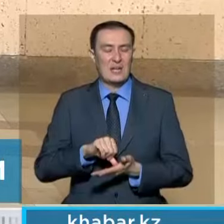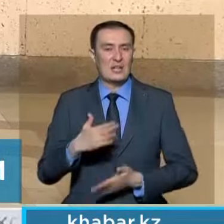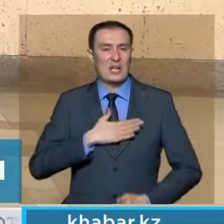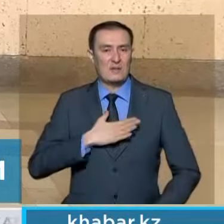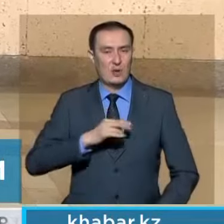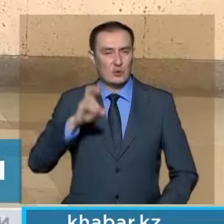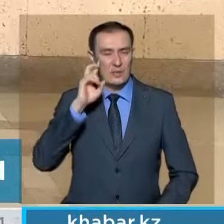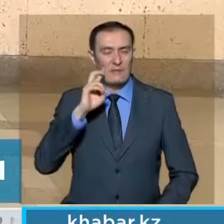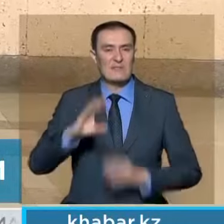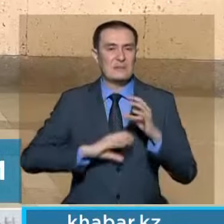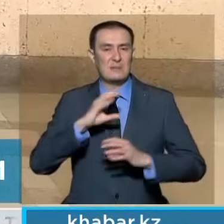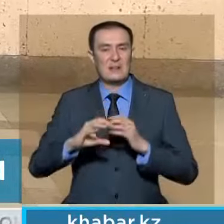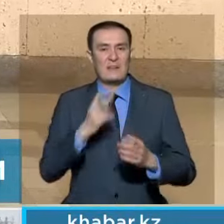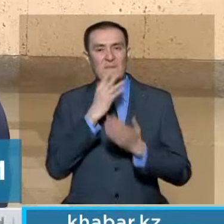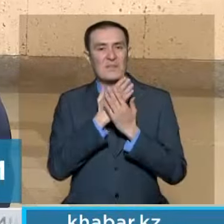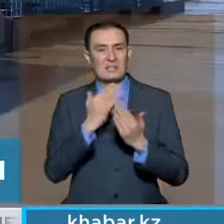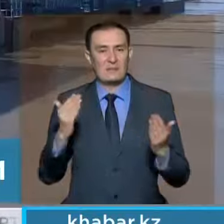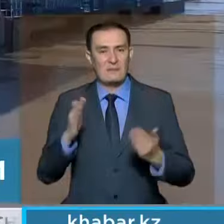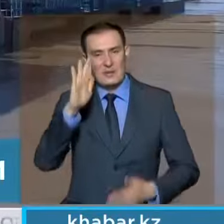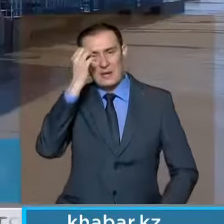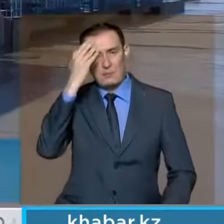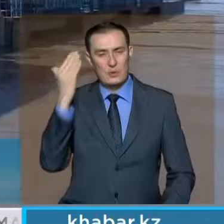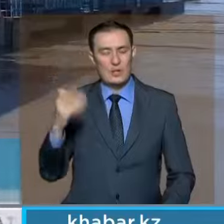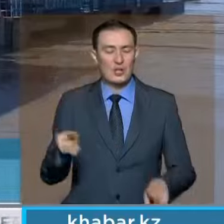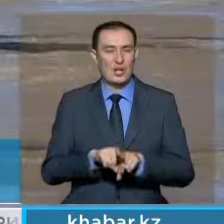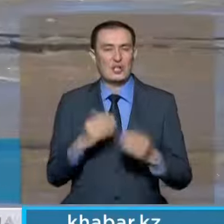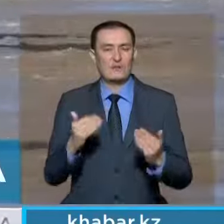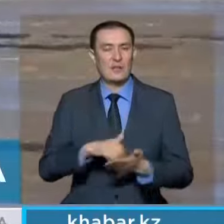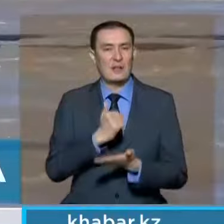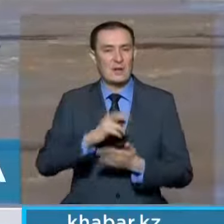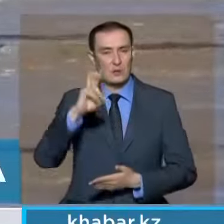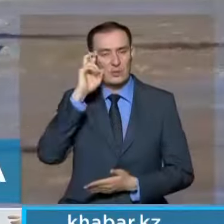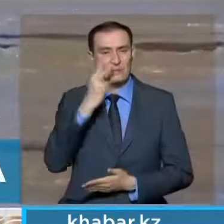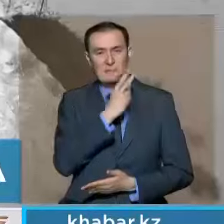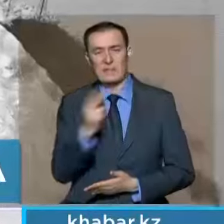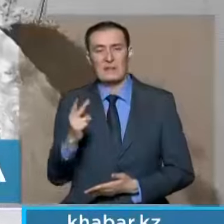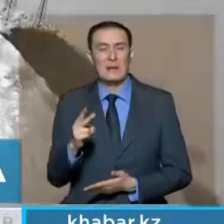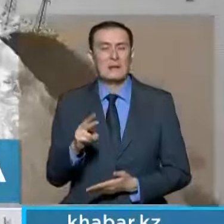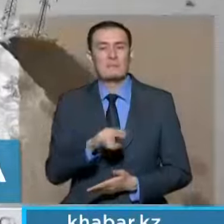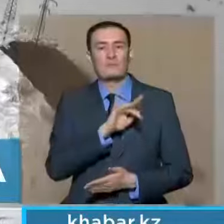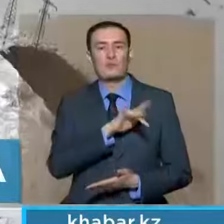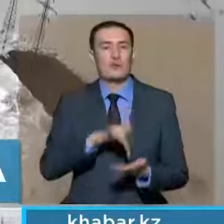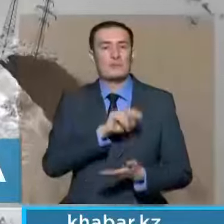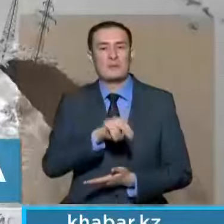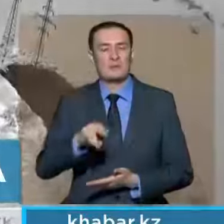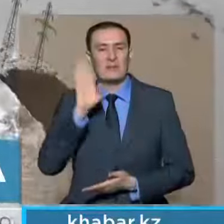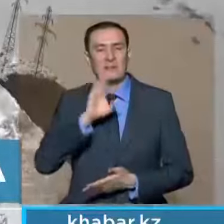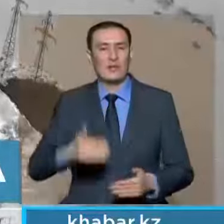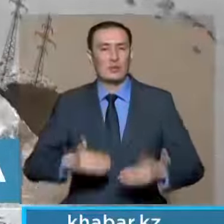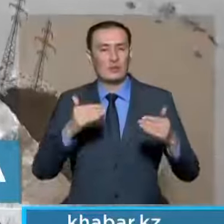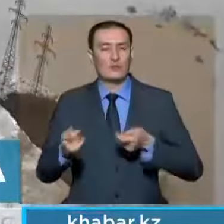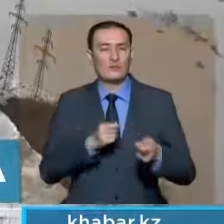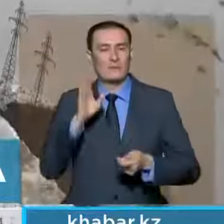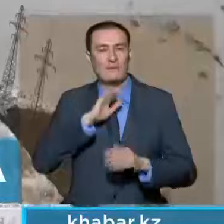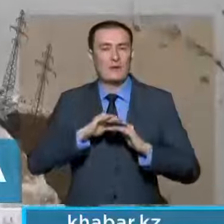страны во всемирной выставке в Токио. Также сегодня глава государства осмотрел Петропавловский гидроузел. Это главный регулятор